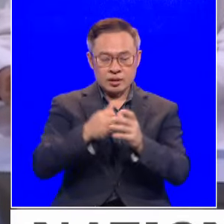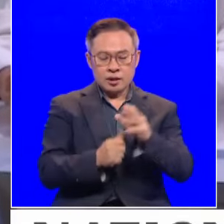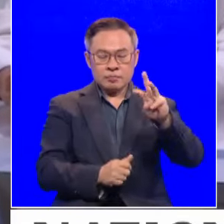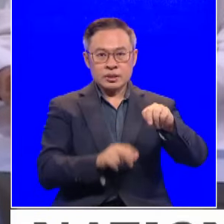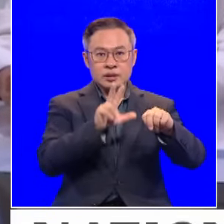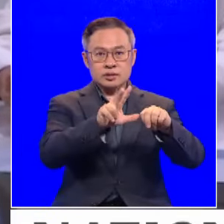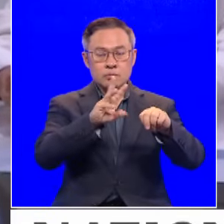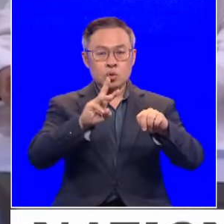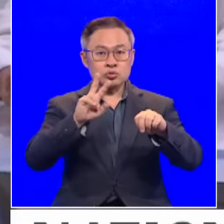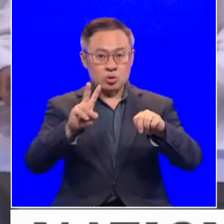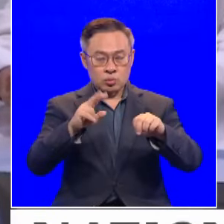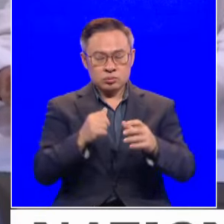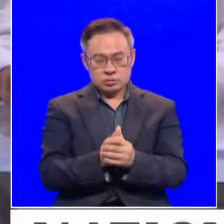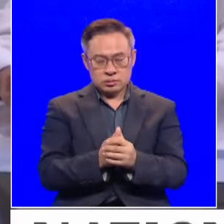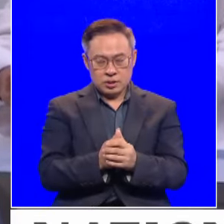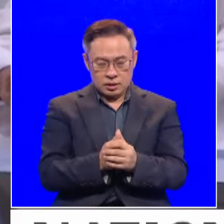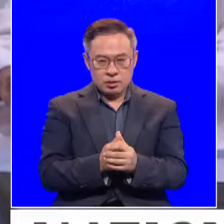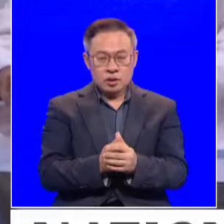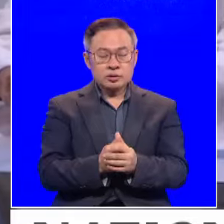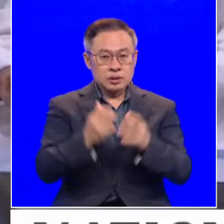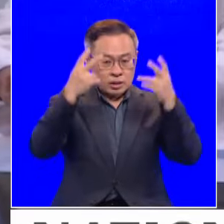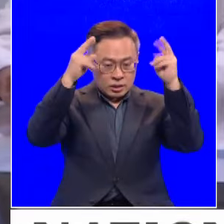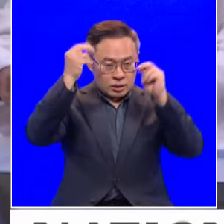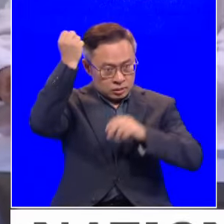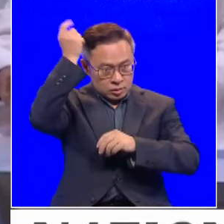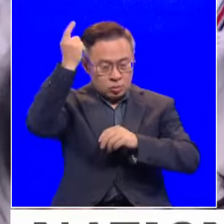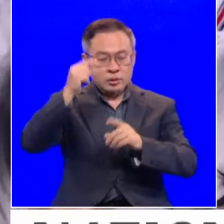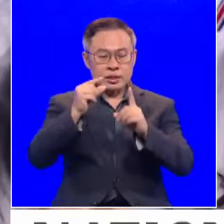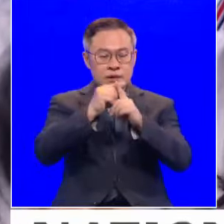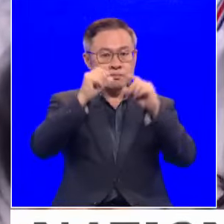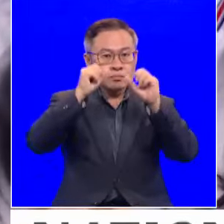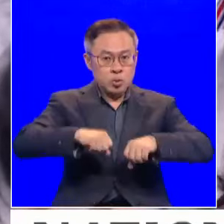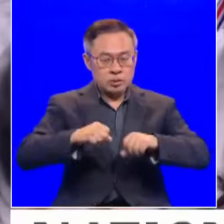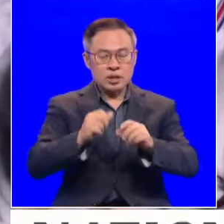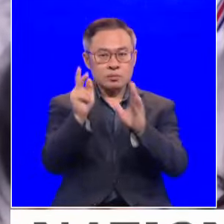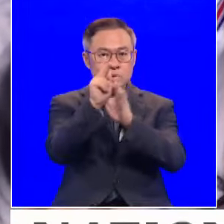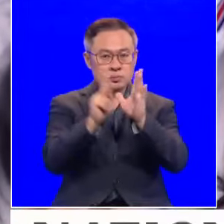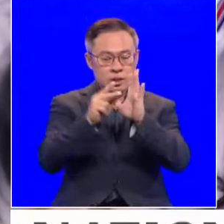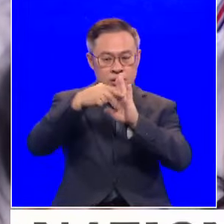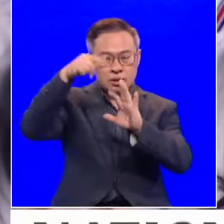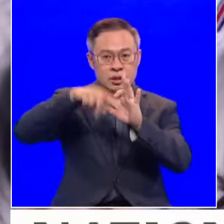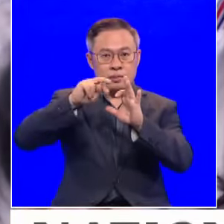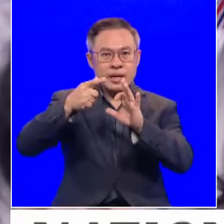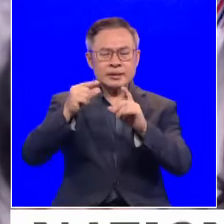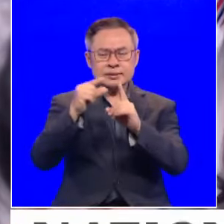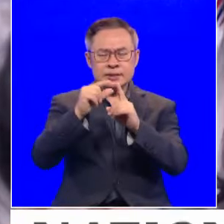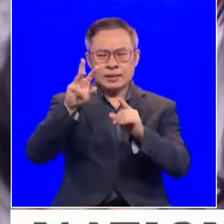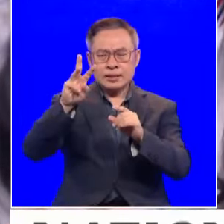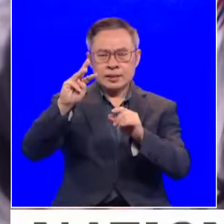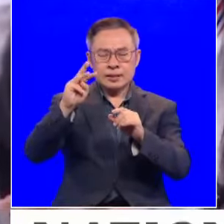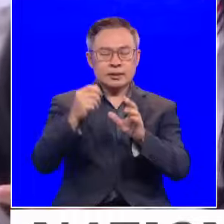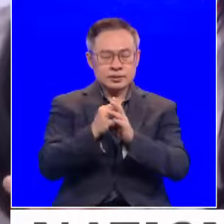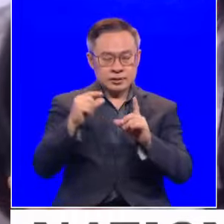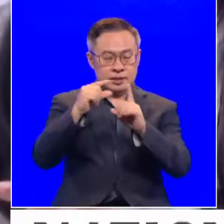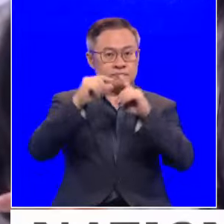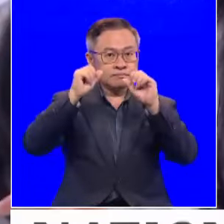ค่ะซึ่งกรณีนี้นะคะนายกรัฐมนตรีก็ได้ให้คำมั่นและเมื่อให้คำมั่นแล้วก็ได้มีการประกาศว่าพรรคพลังประชารัฐเป็นพร